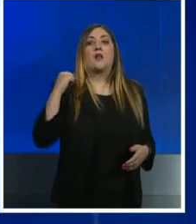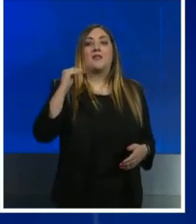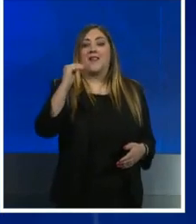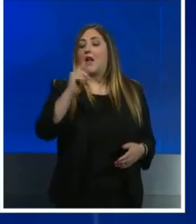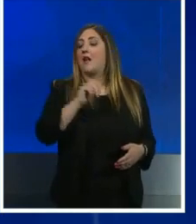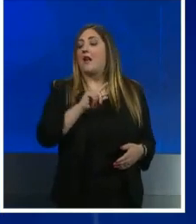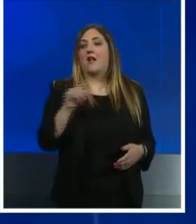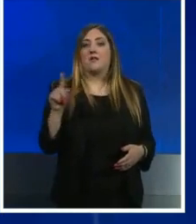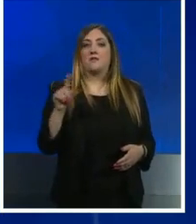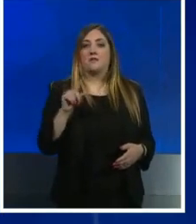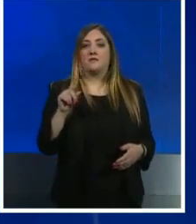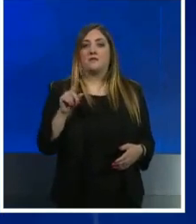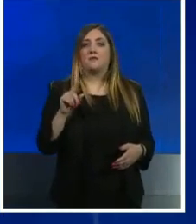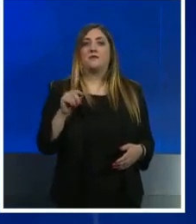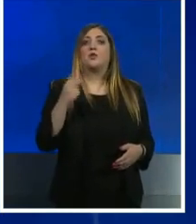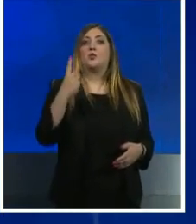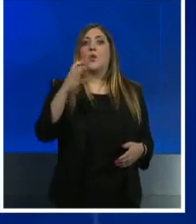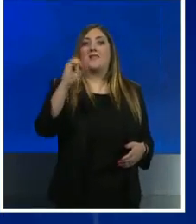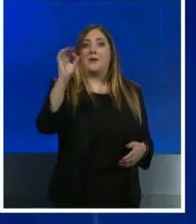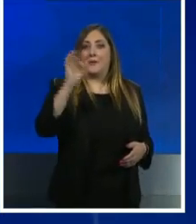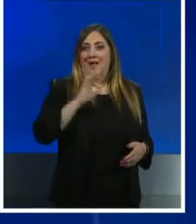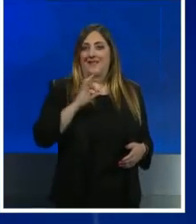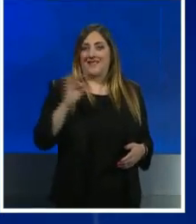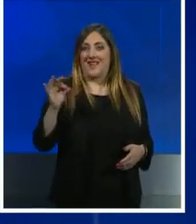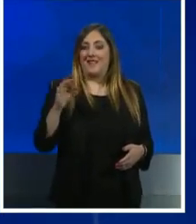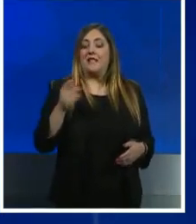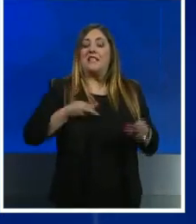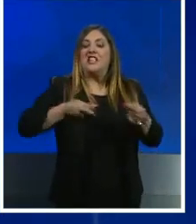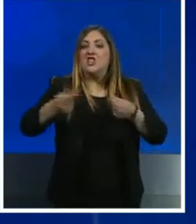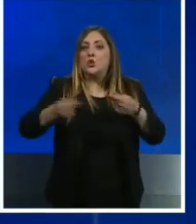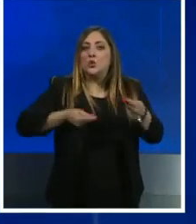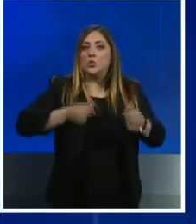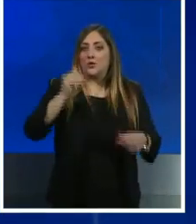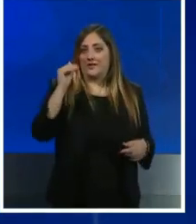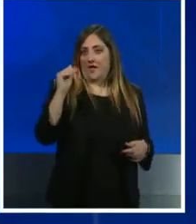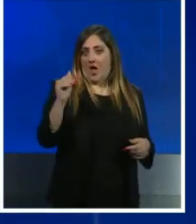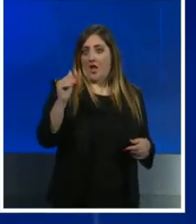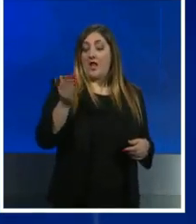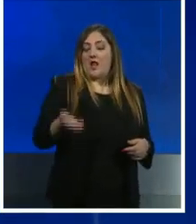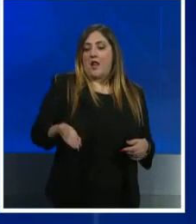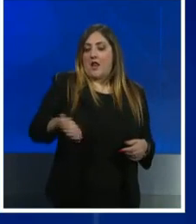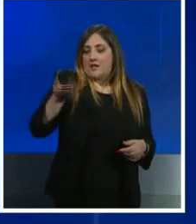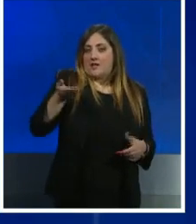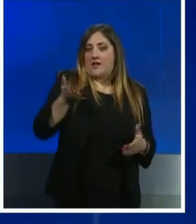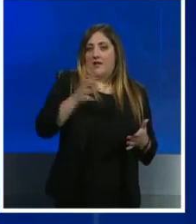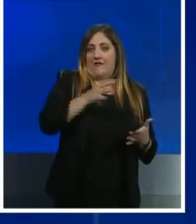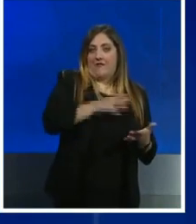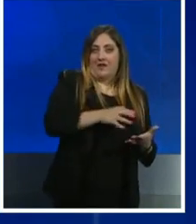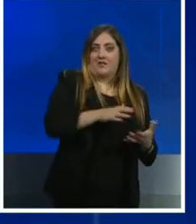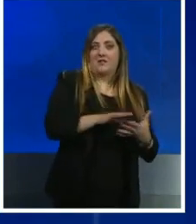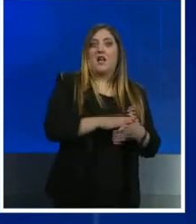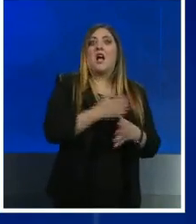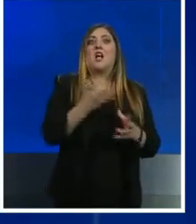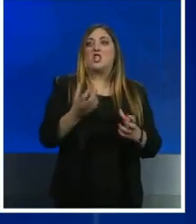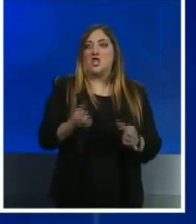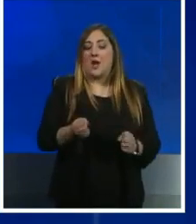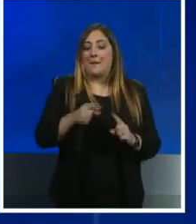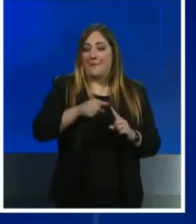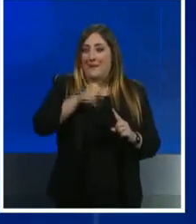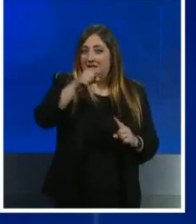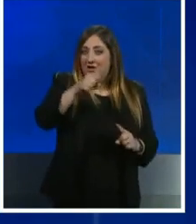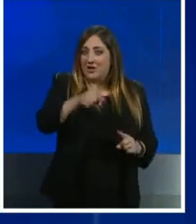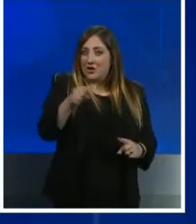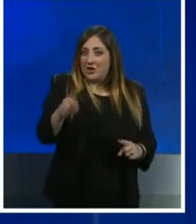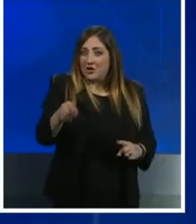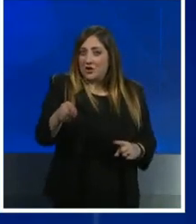huma n-nies li huma l-iktar effettwati. U laqas kollha għax hemm porzjon imdaqqas minnhom